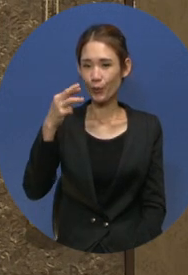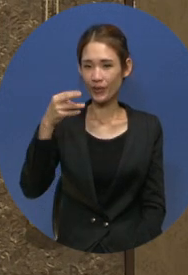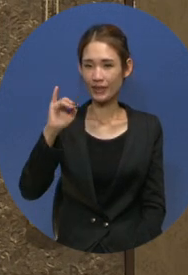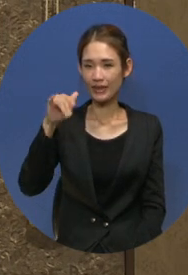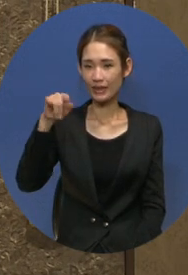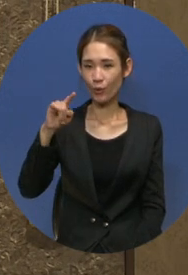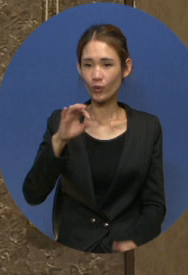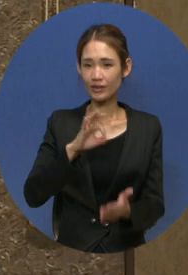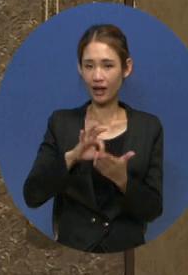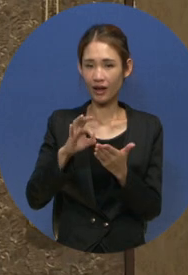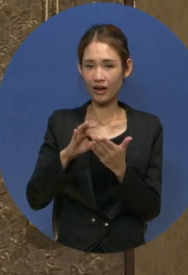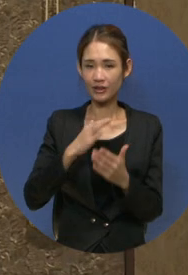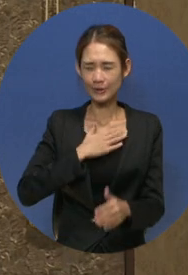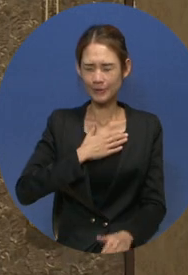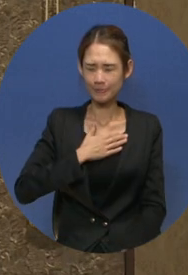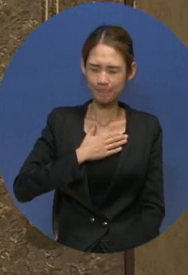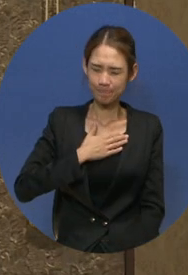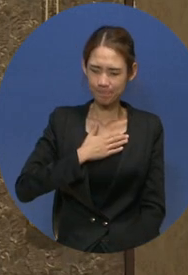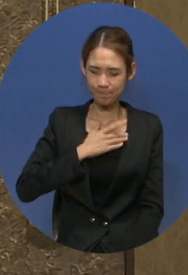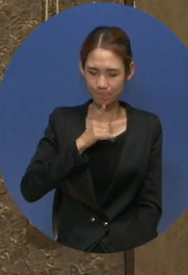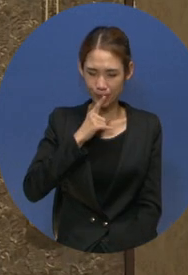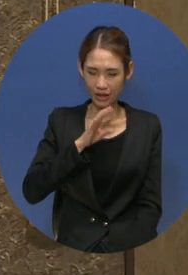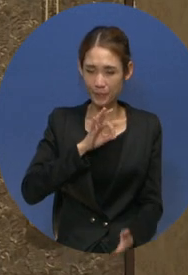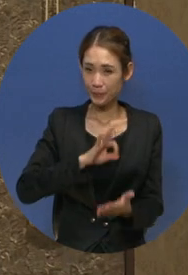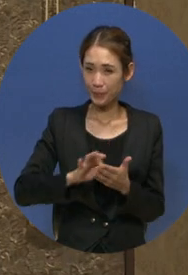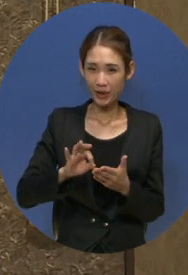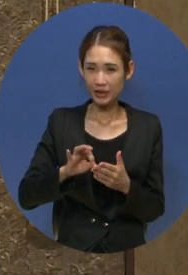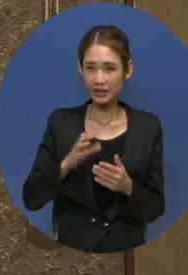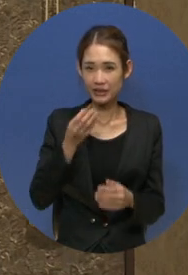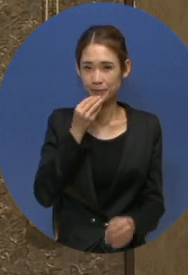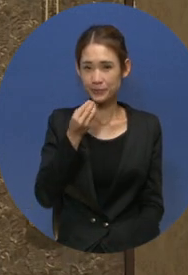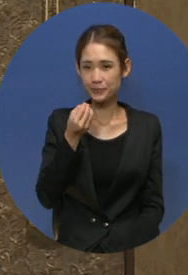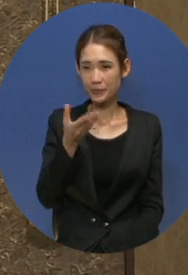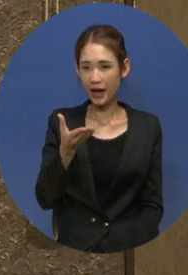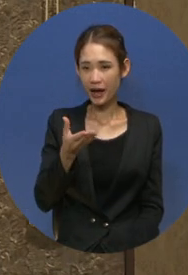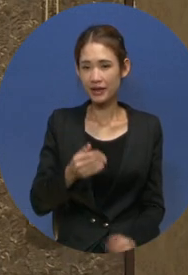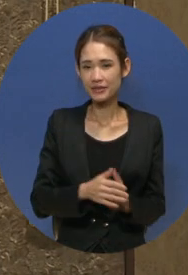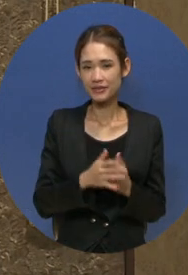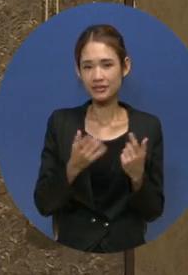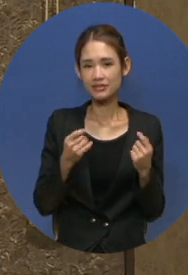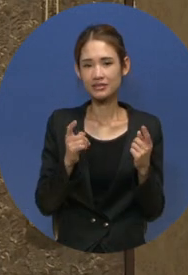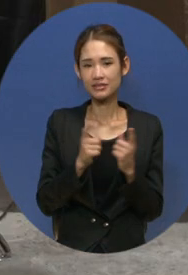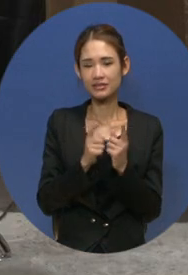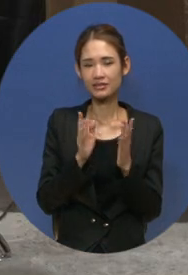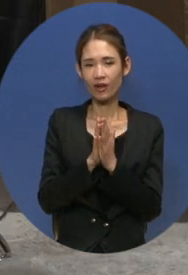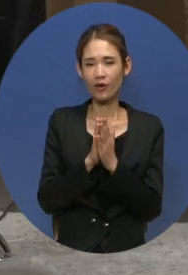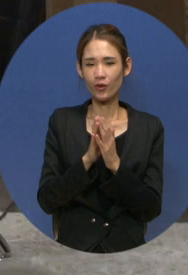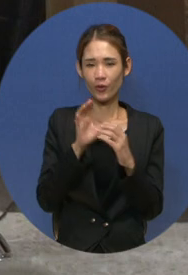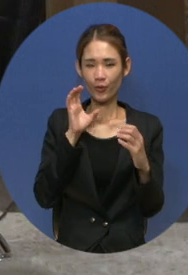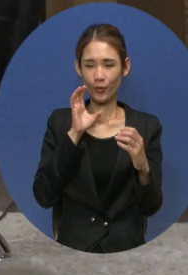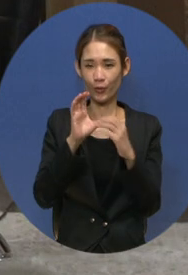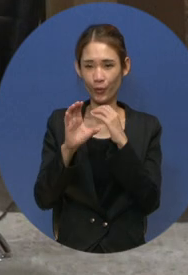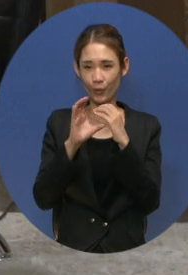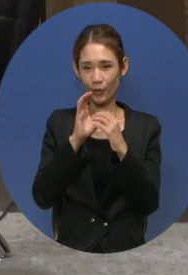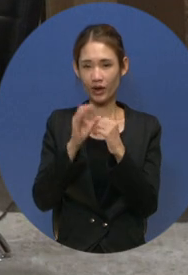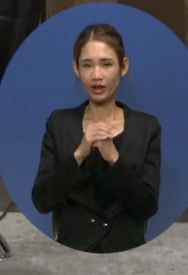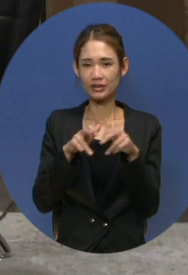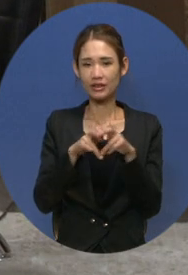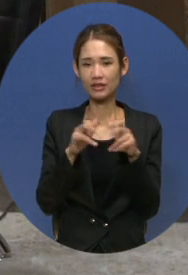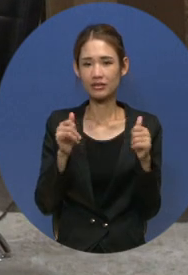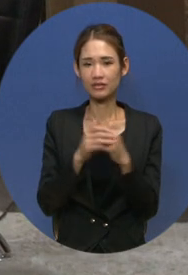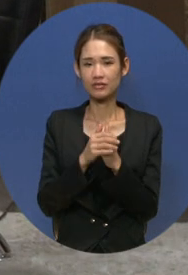쓰죠. 감정을 말로 표현하는 게 아니고 예. 이모티콘 하나로 딱 나 지금 기분이 좀 직관적인 이렇게. 그런 네, 소통 방법이죠. 예. 네. 사실